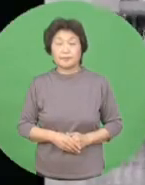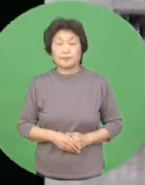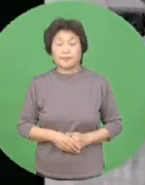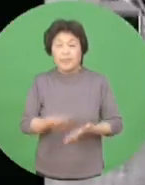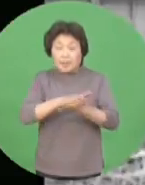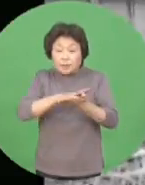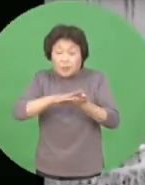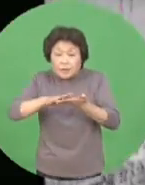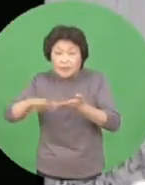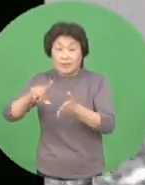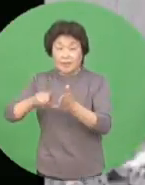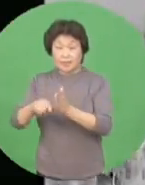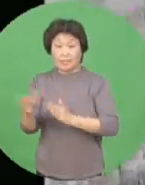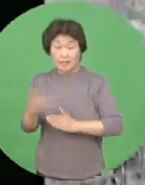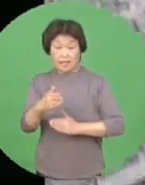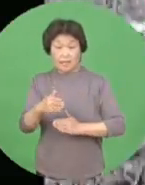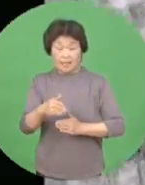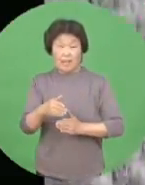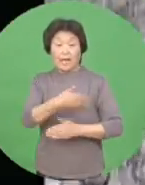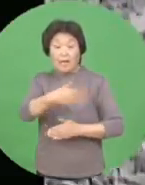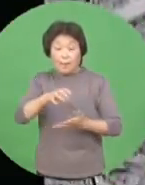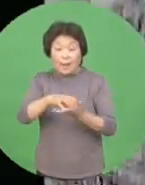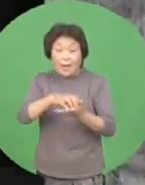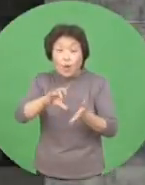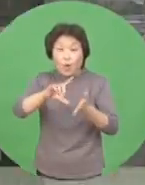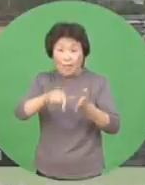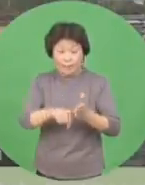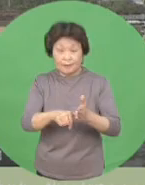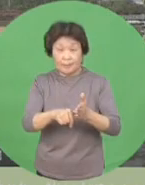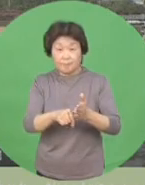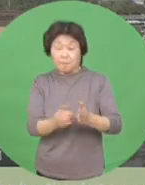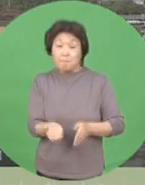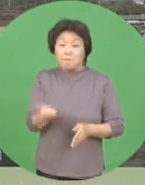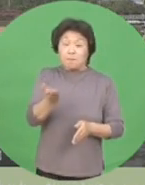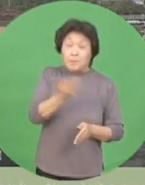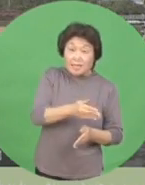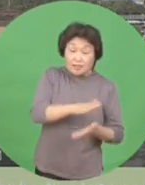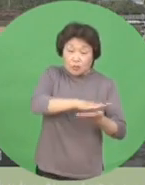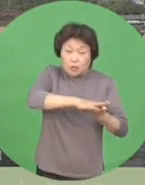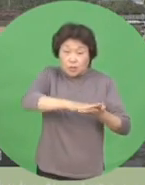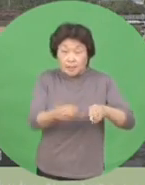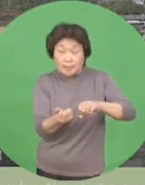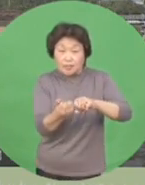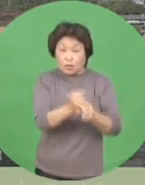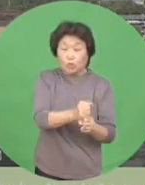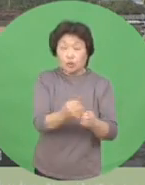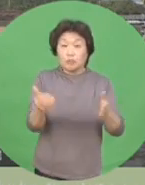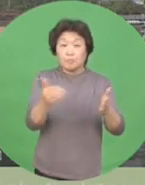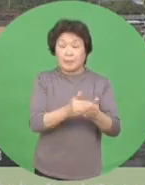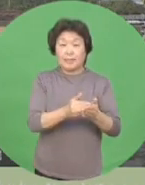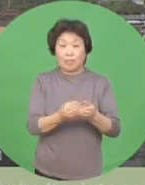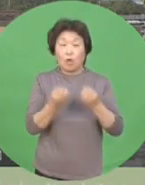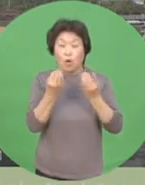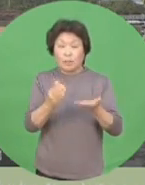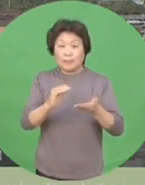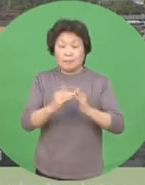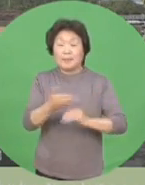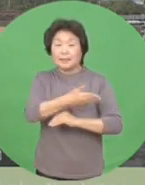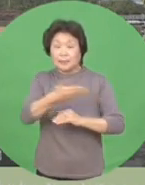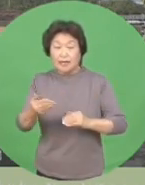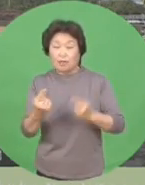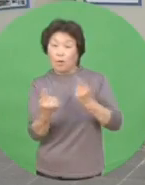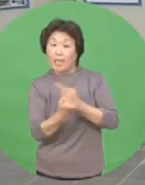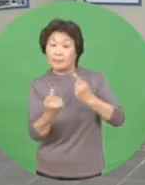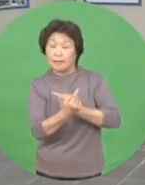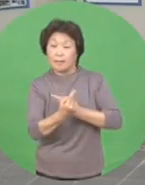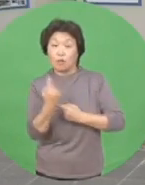美しかった時代から川が汚れた時代、そして再び美しさを取り戻すまでの新町川の変遷が紹介